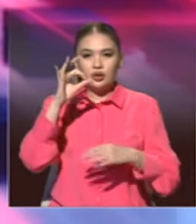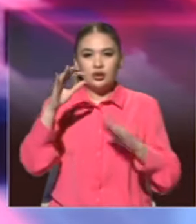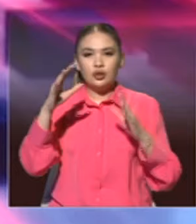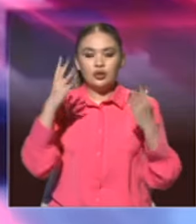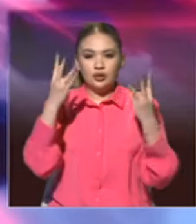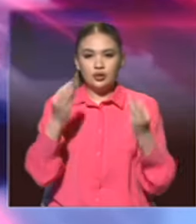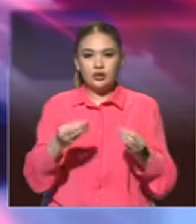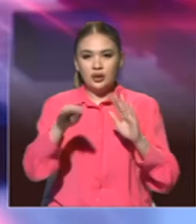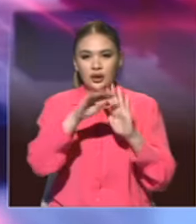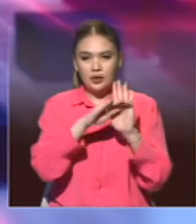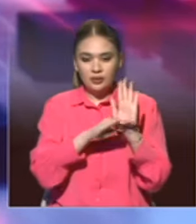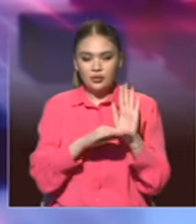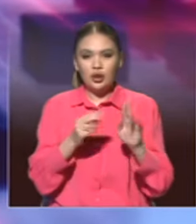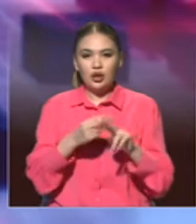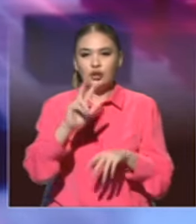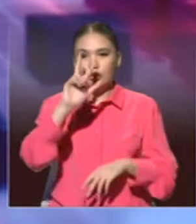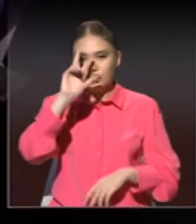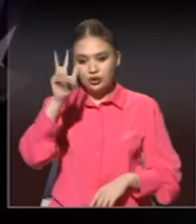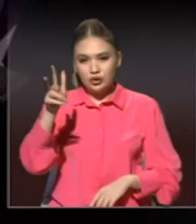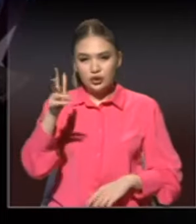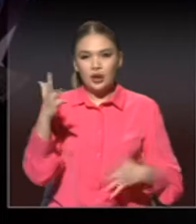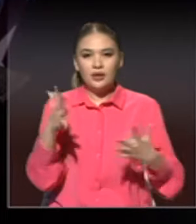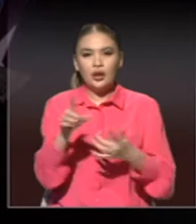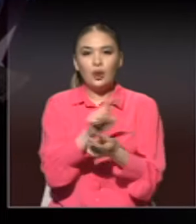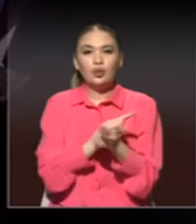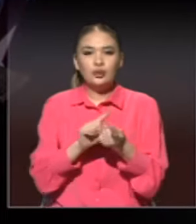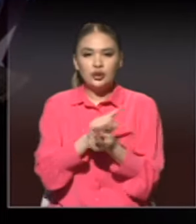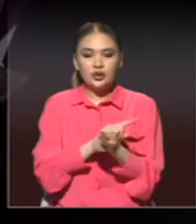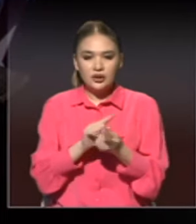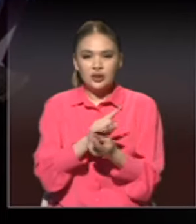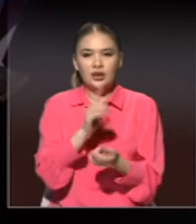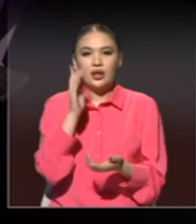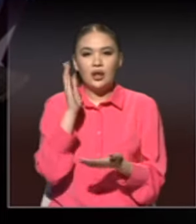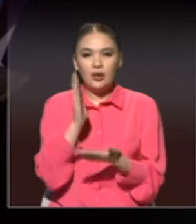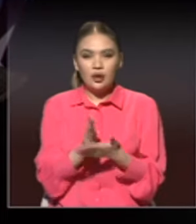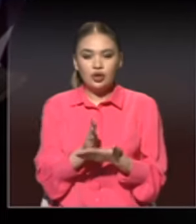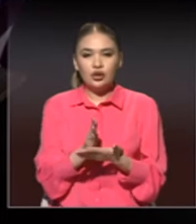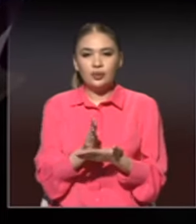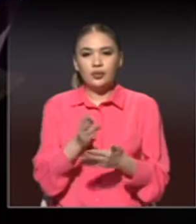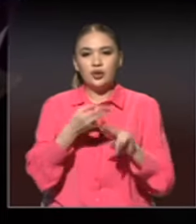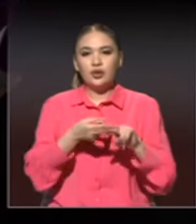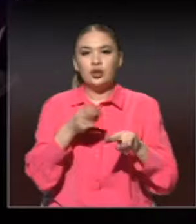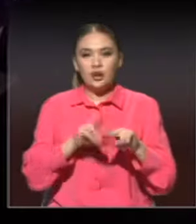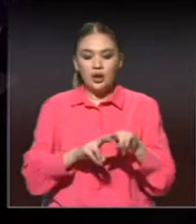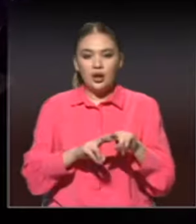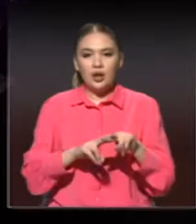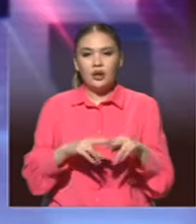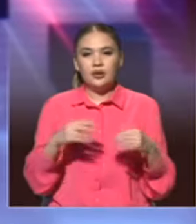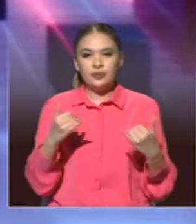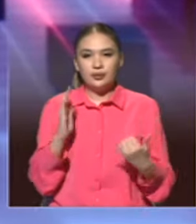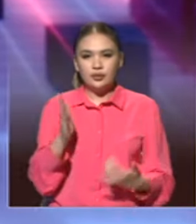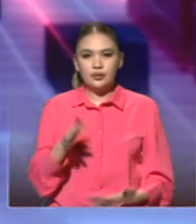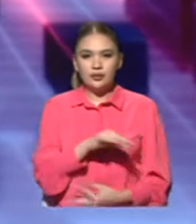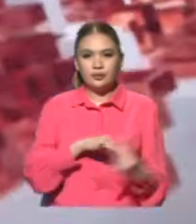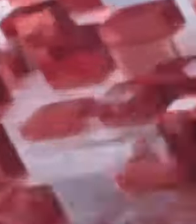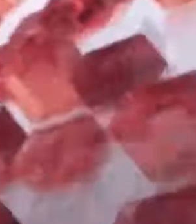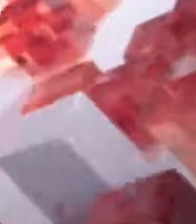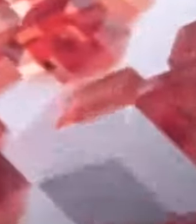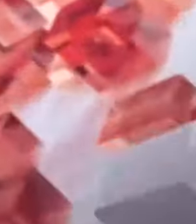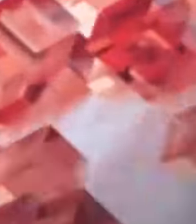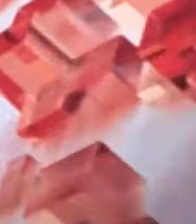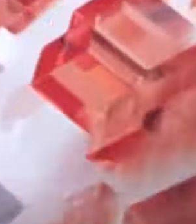түскен жоқ. Алдағы 3 жылда ұбытыны қандай өзгерістер күтіп тұр деген бүгін өте өзекті мәселені ортаға салмақпыз. Ассалаумағалейкум.